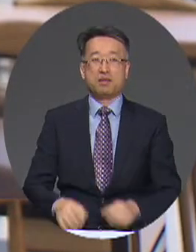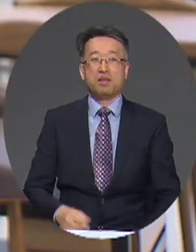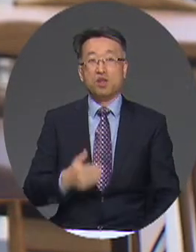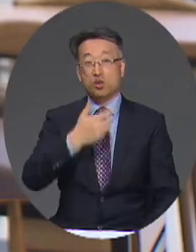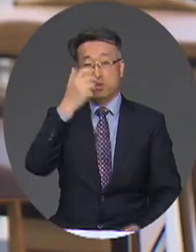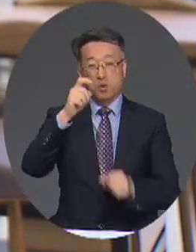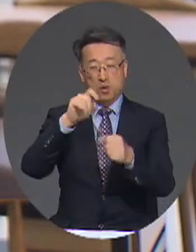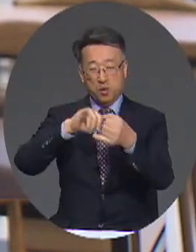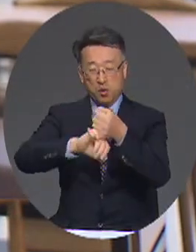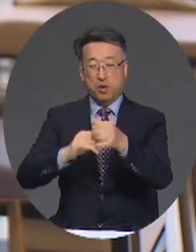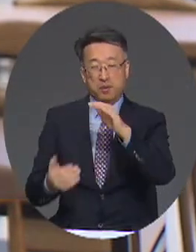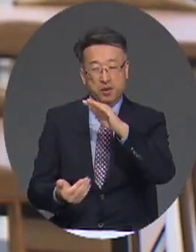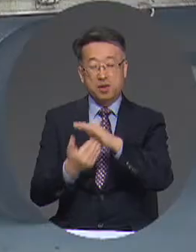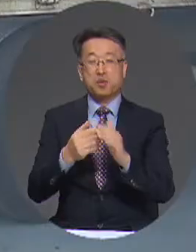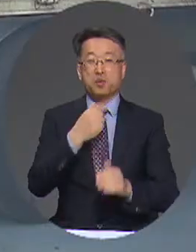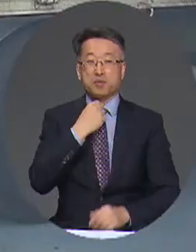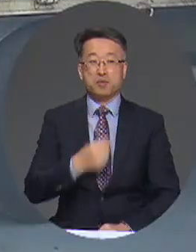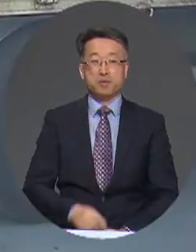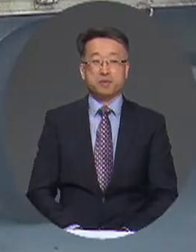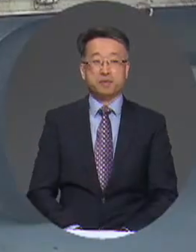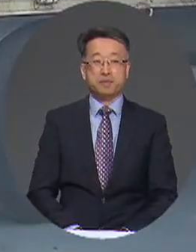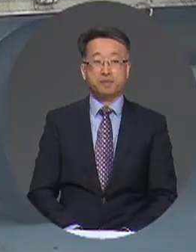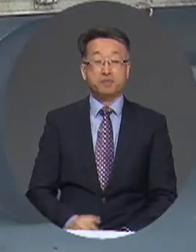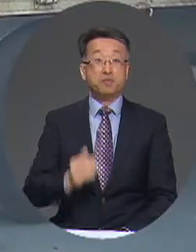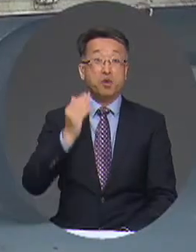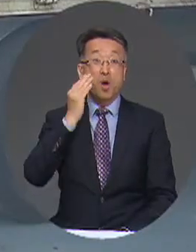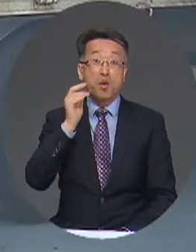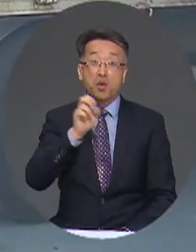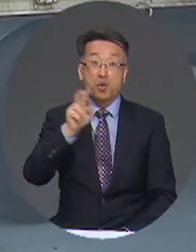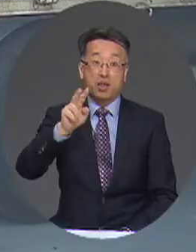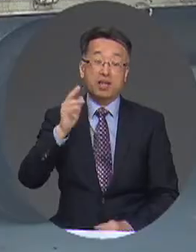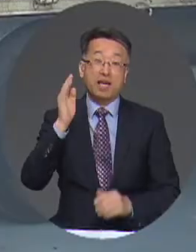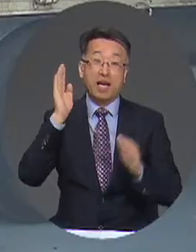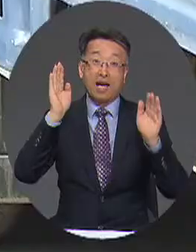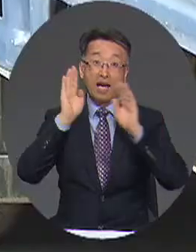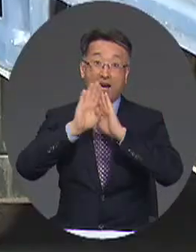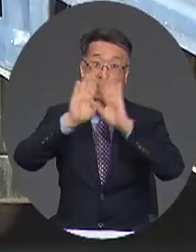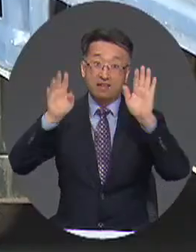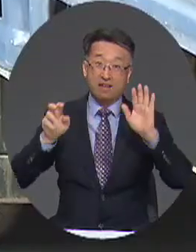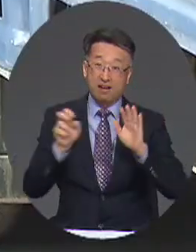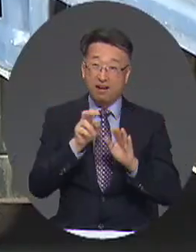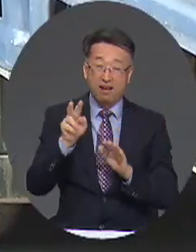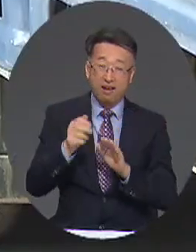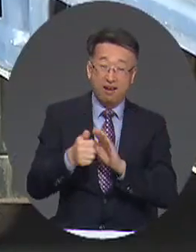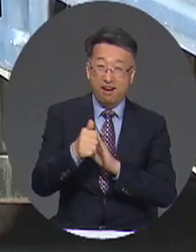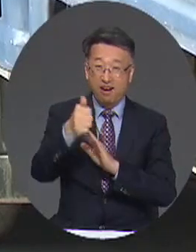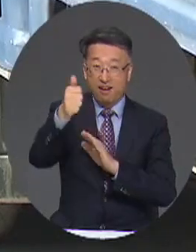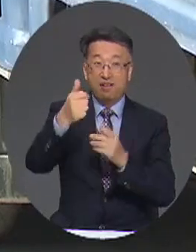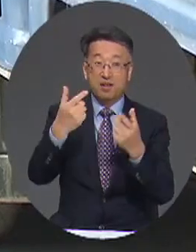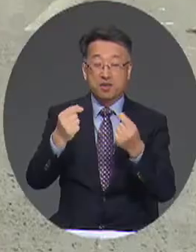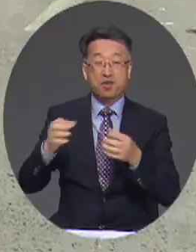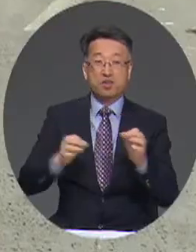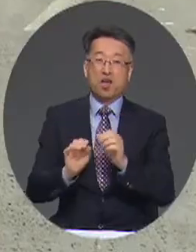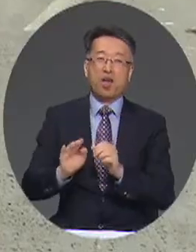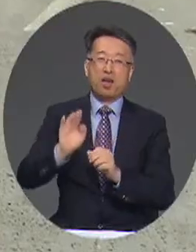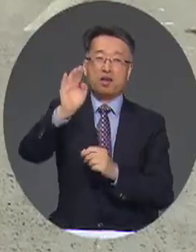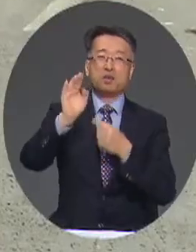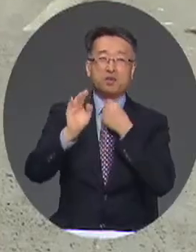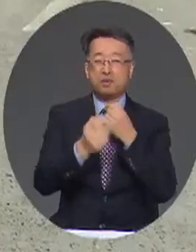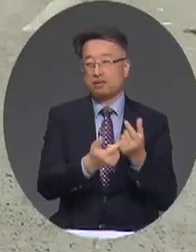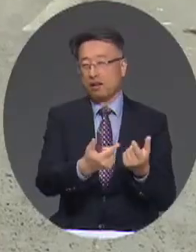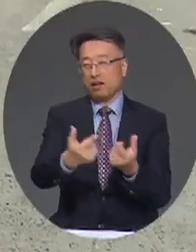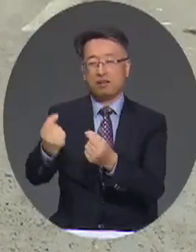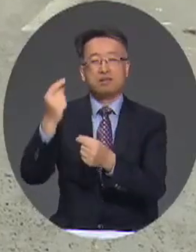꿈을 꼭 이뤄보고 싶습니다. 푸른 용이 하늘을 날듯 코로나 이전 수준으로 경제가 회복되길 바라는 것